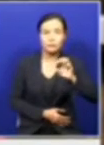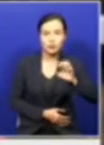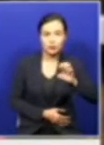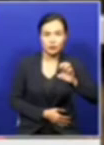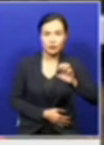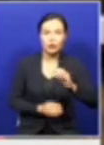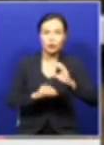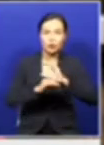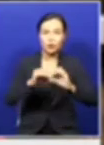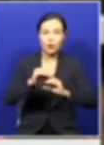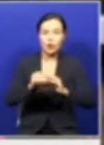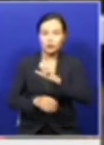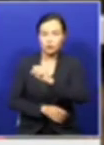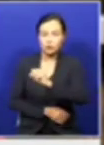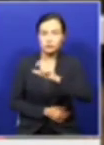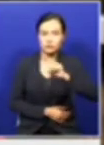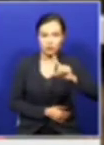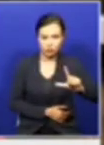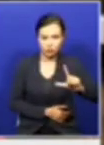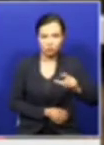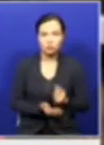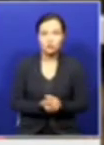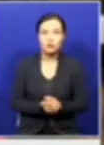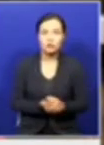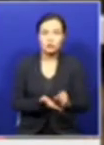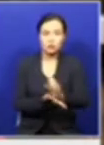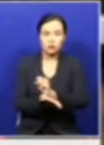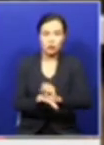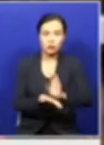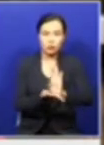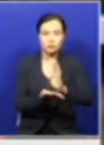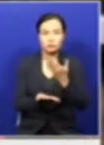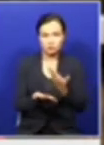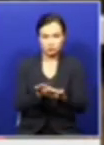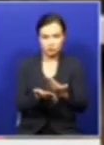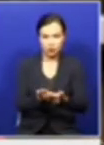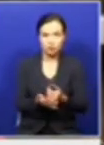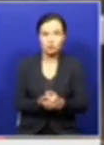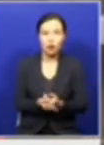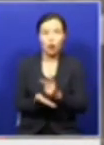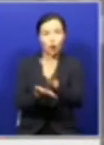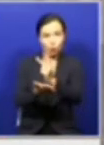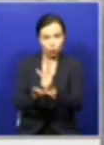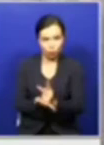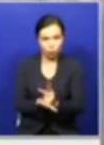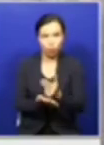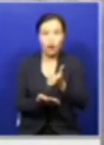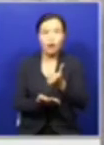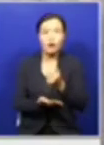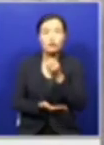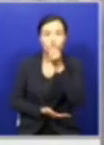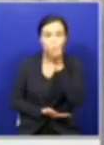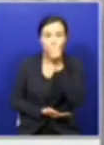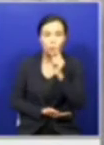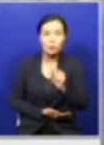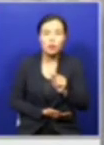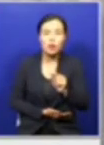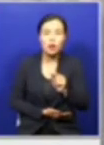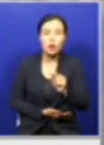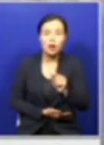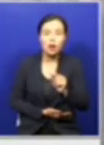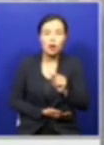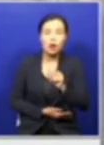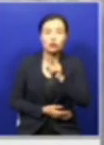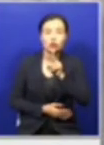อฟท์โลนที่ให้สถาบันการเงินนำเงินไปปล่อยกู้ในอัตราดอกเบี้ยไม่เกินร้อย